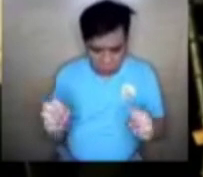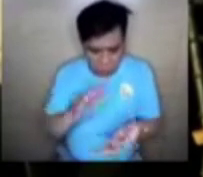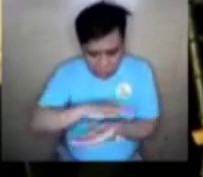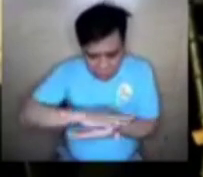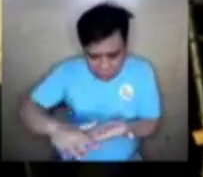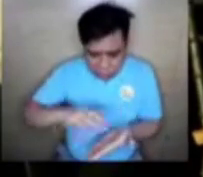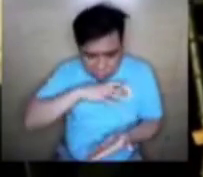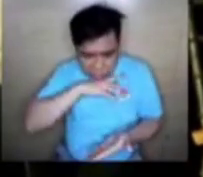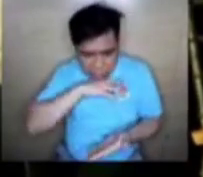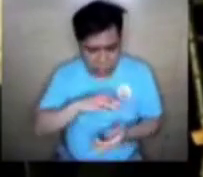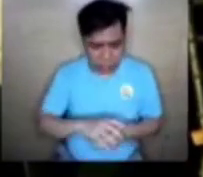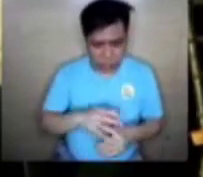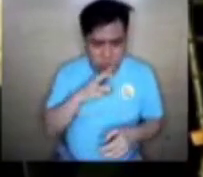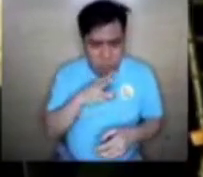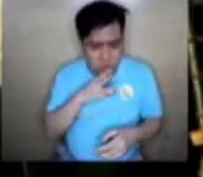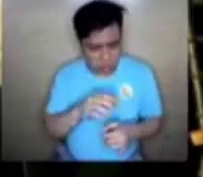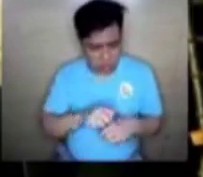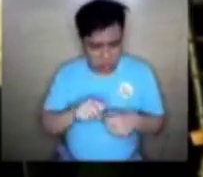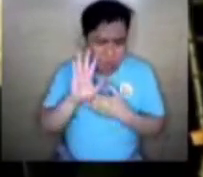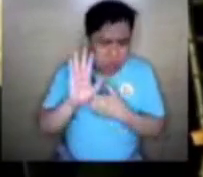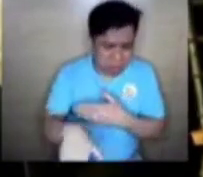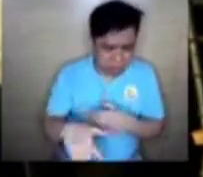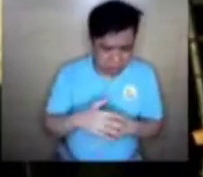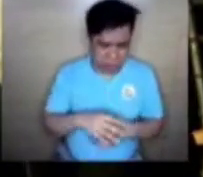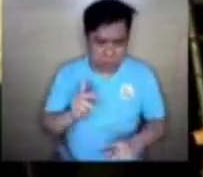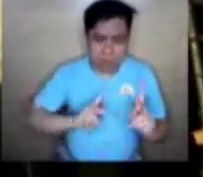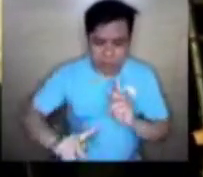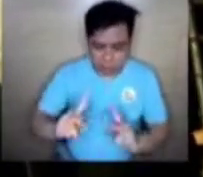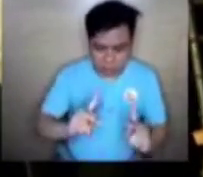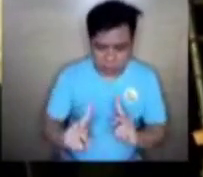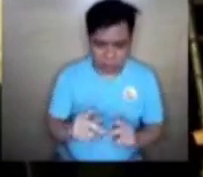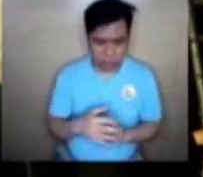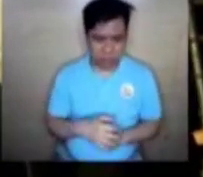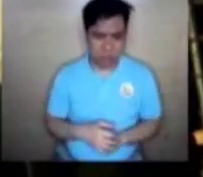tubig. Talagang babalik lang mga tao dito.